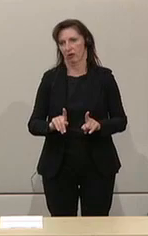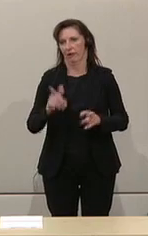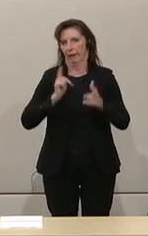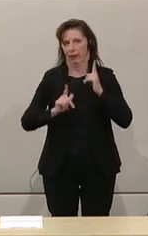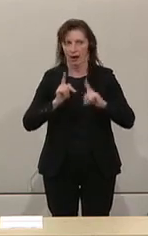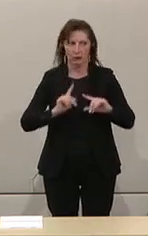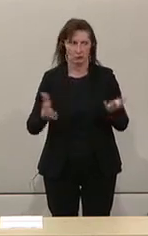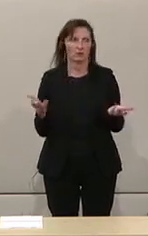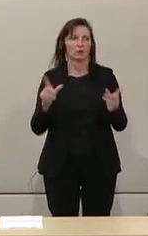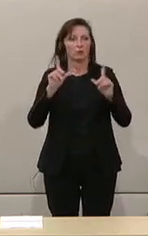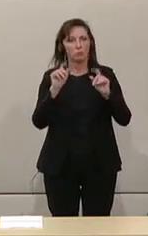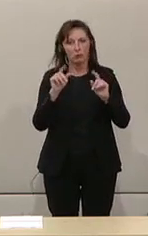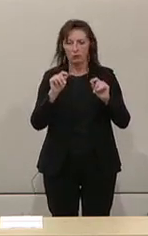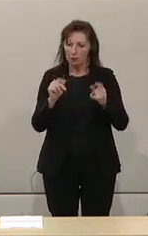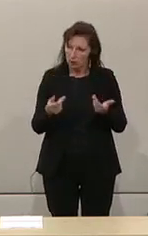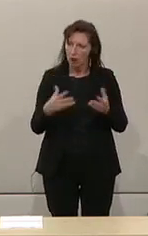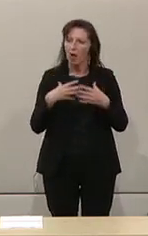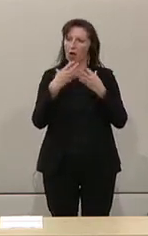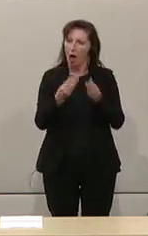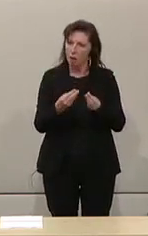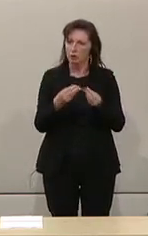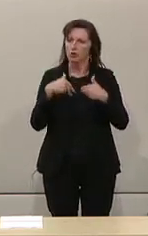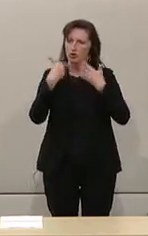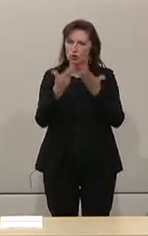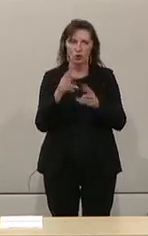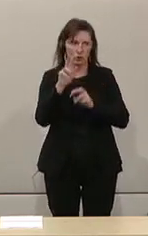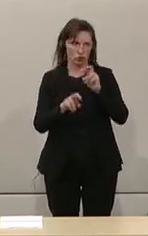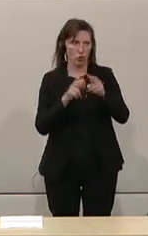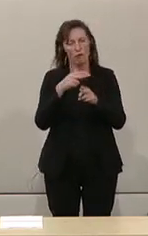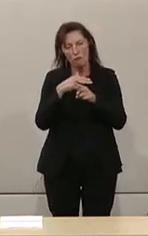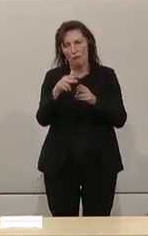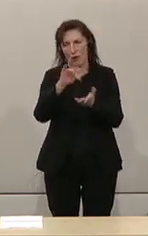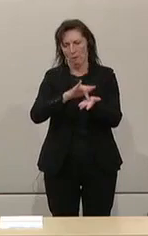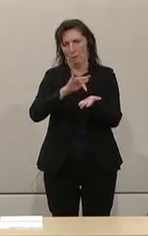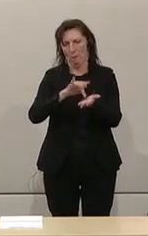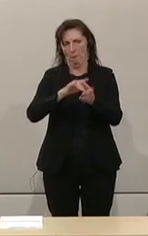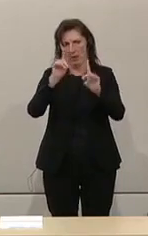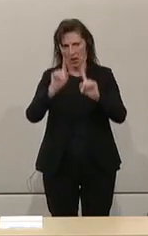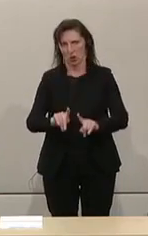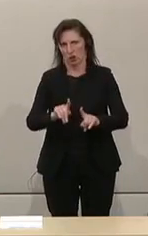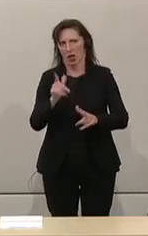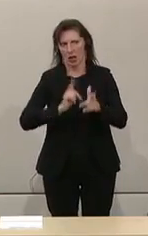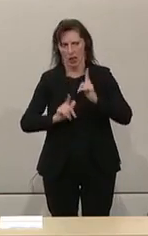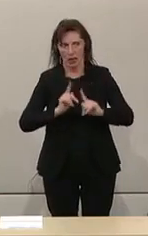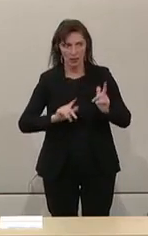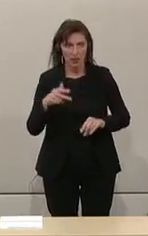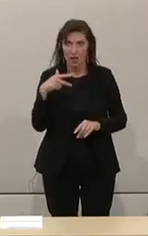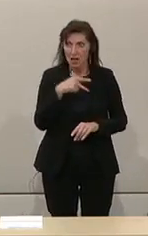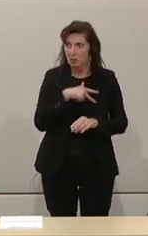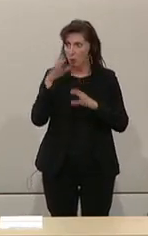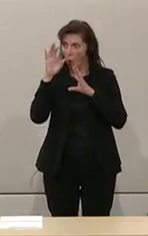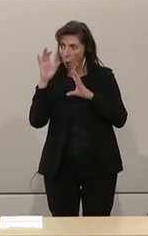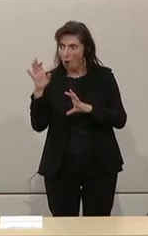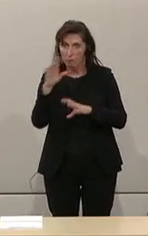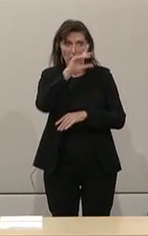Schenkungssteuer wird den Mittelstand dann wieder massiv belasten. Und obwohl die SPÖ und die ÖVP der Bevölkerung immer